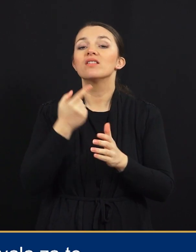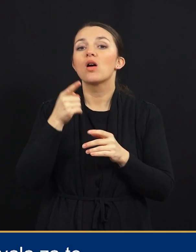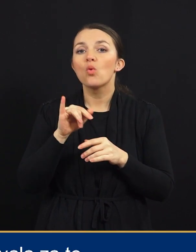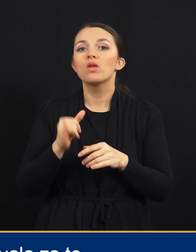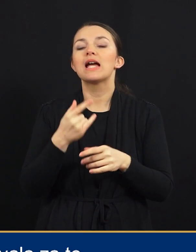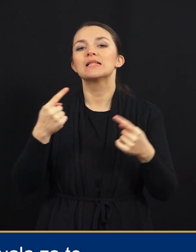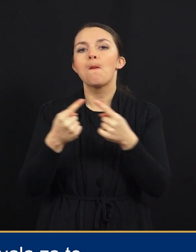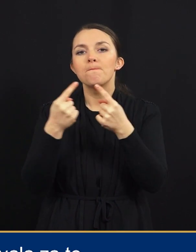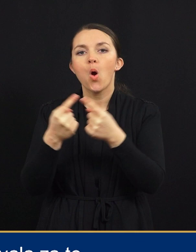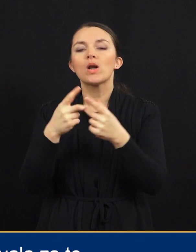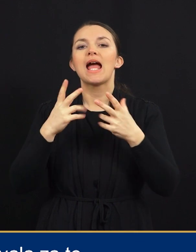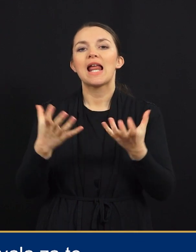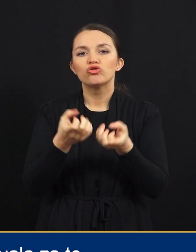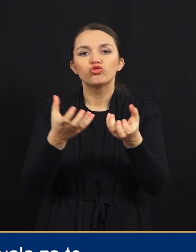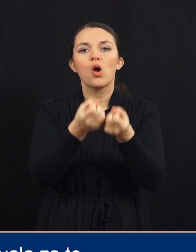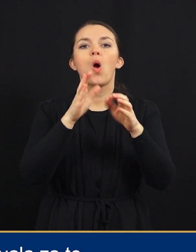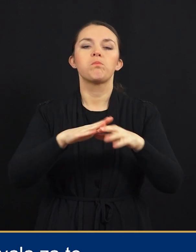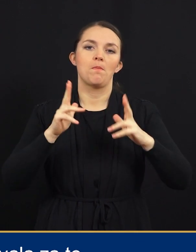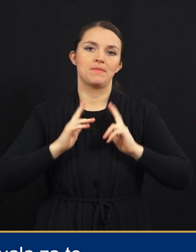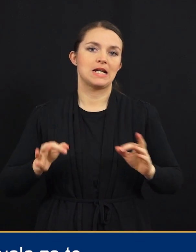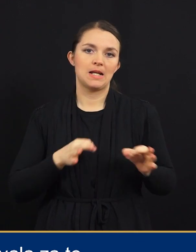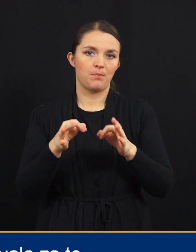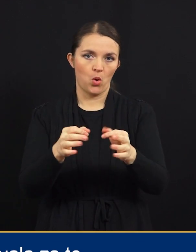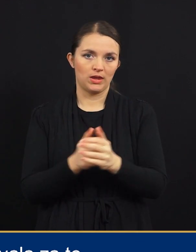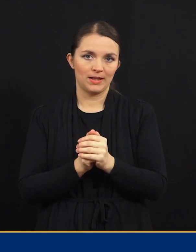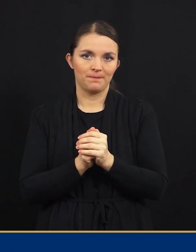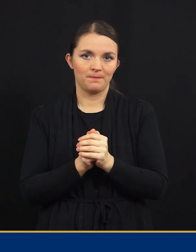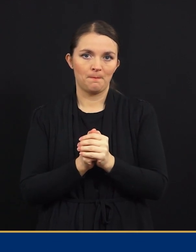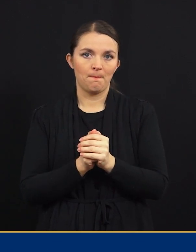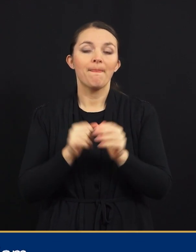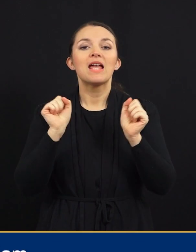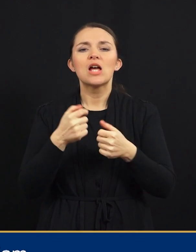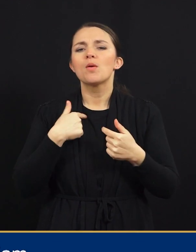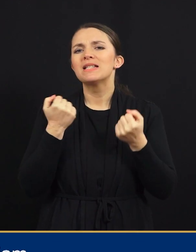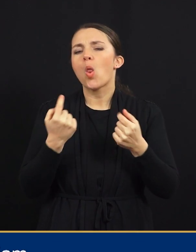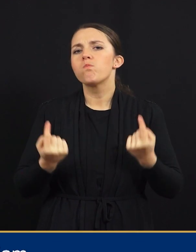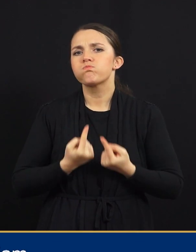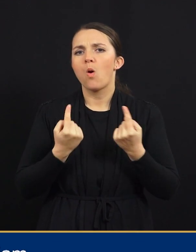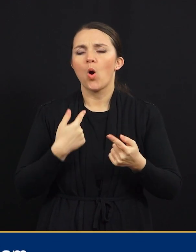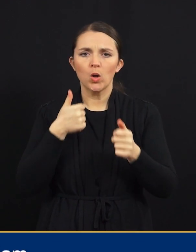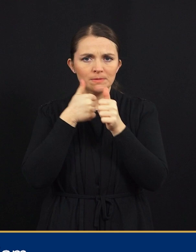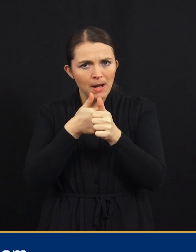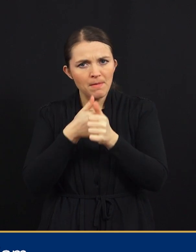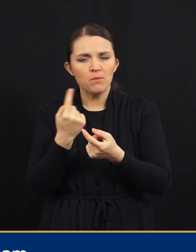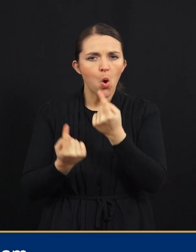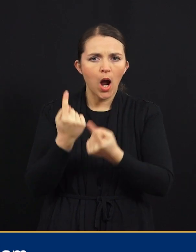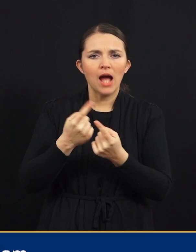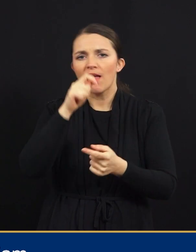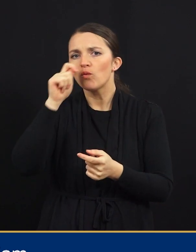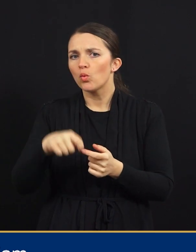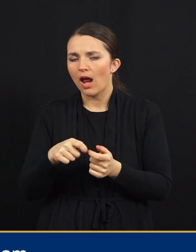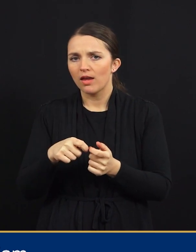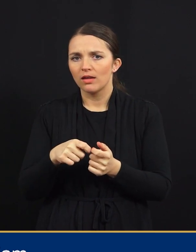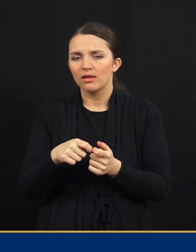to, da se spori rešujejo po mirni poti. Zato me zelo boli, ko spremljam dogajanja v